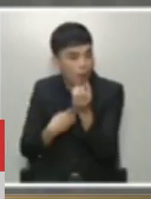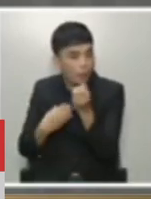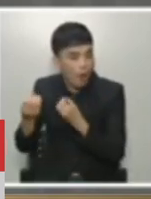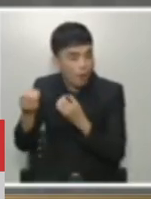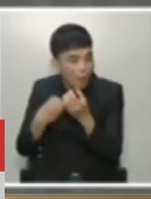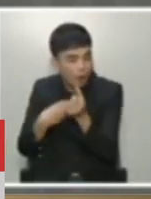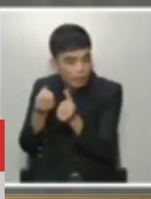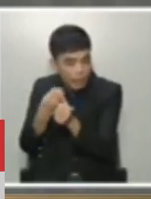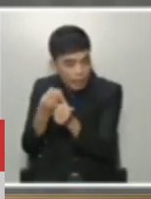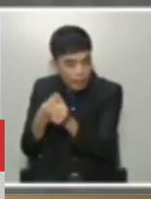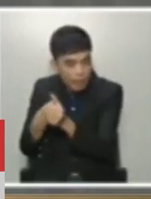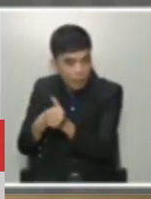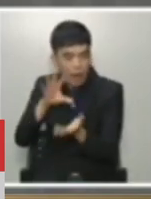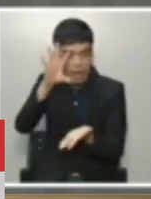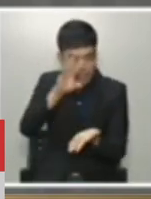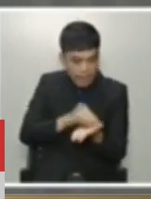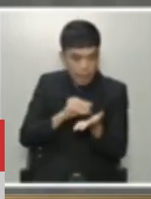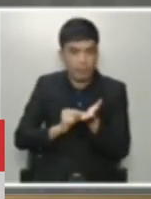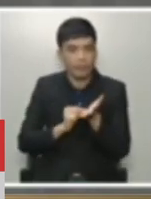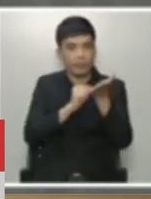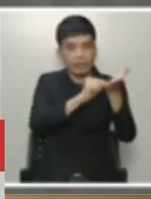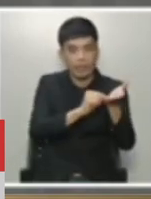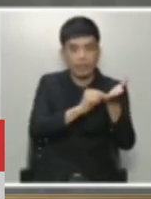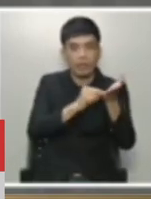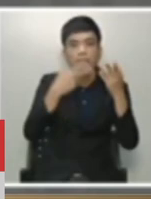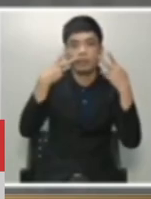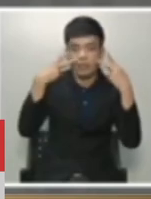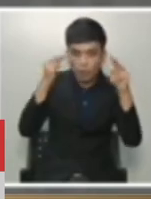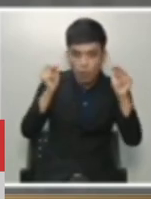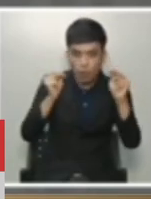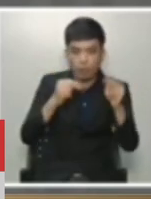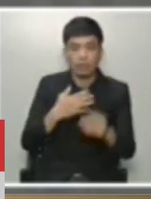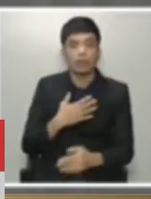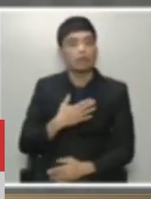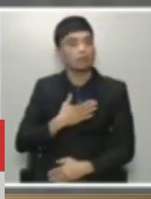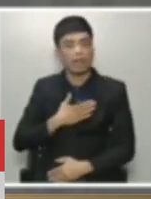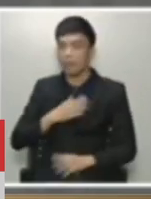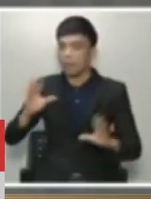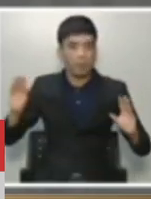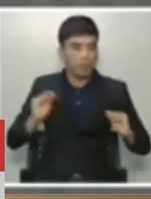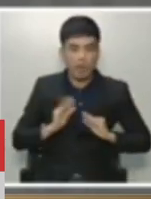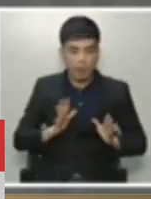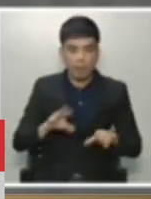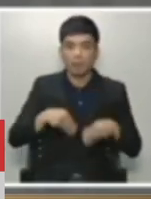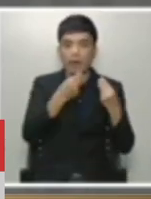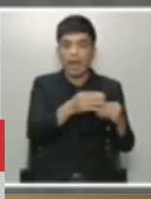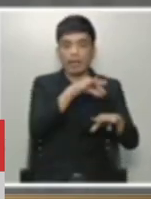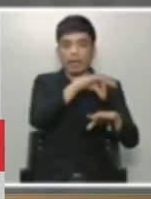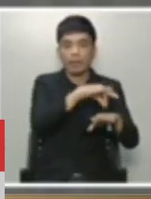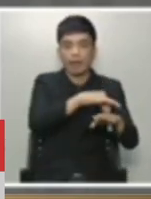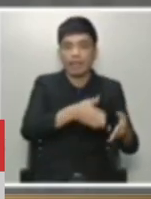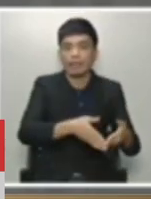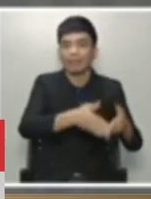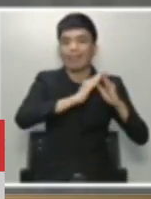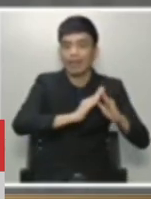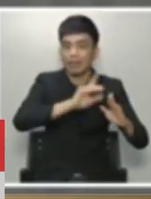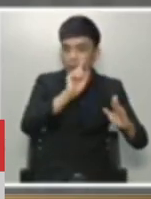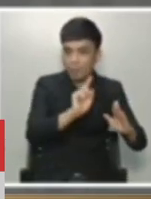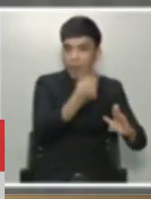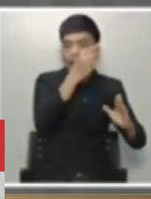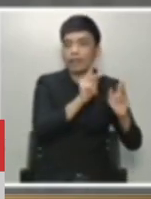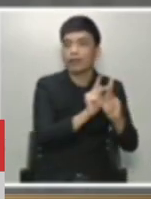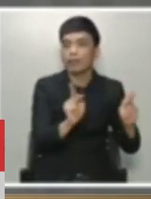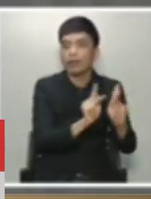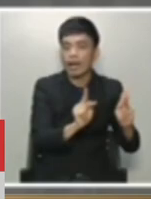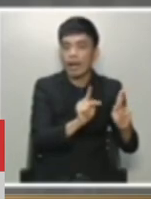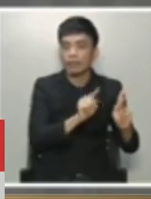และไม่เห็นด้วยกับตั้งวิสามัญถ้าจะทำส่งให้กรรมาธิการการสาธารณสุขไปพิจารณาศึกษาต่อในเชิงระบบทั้งหมดว่าโร